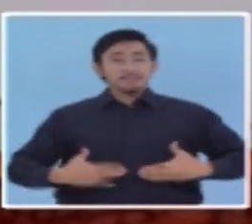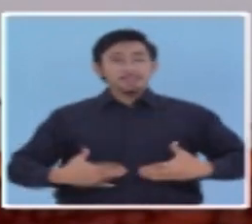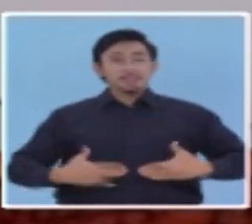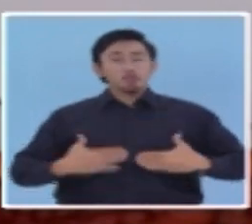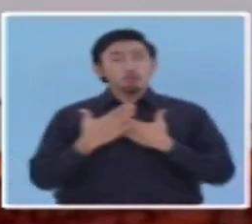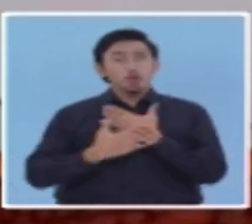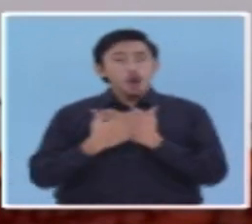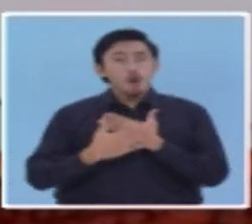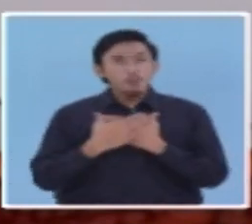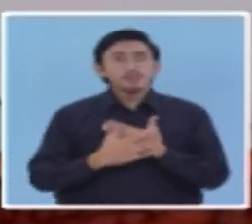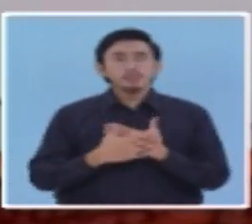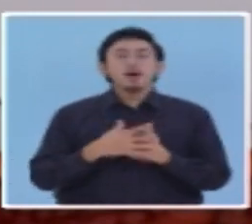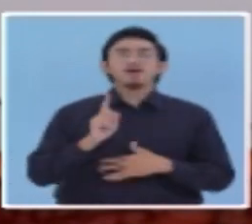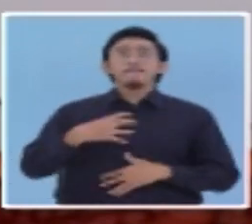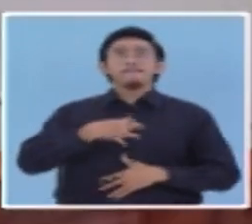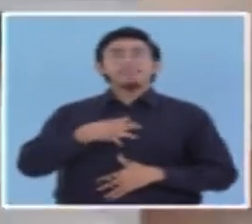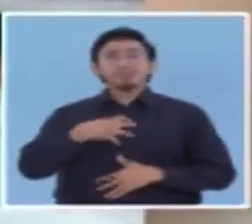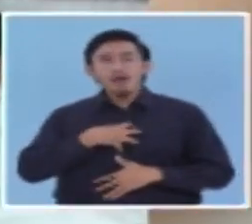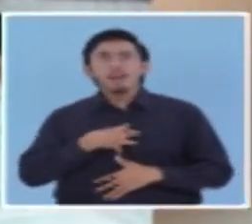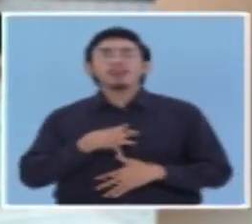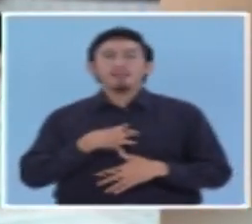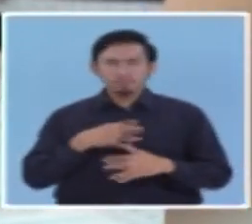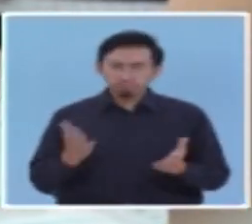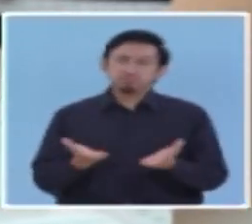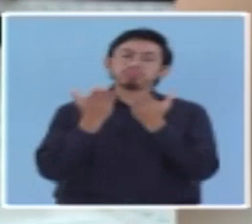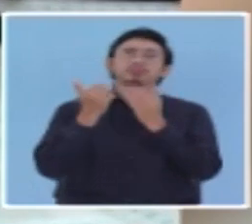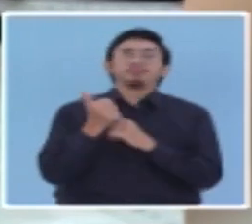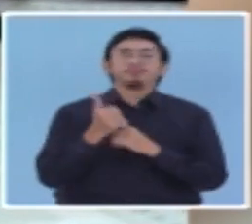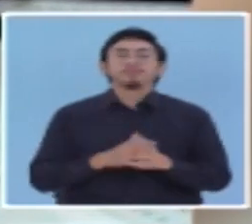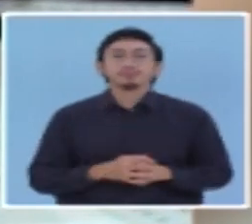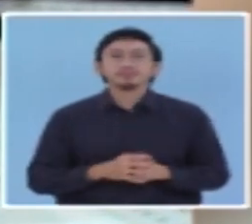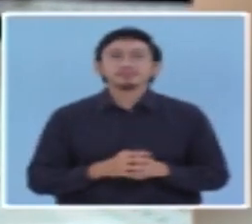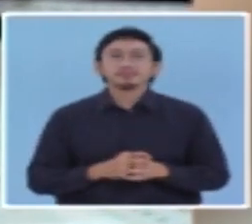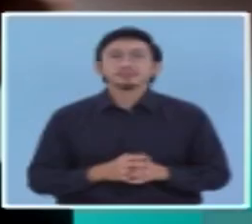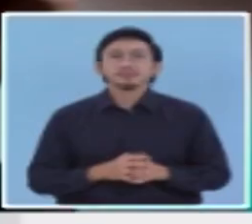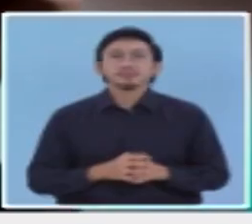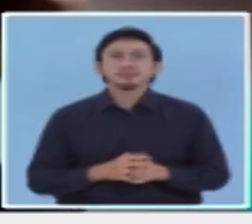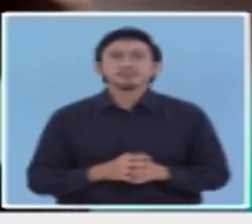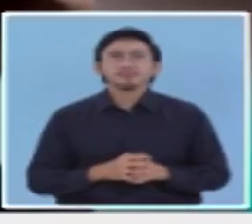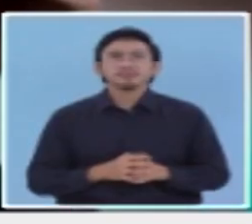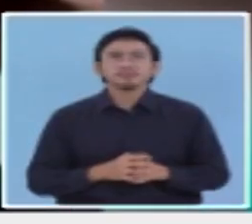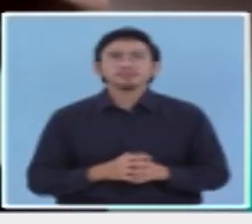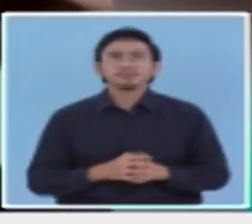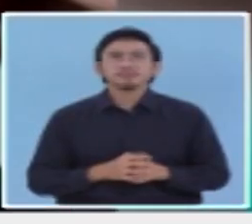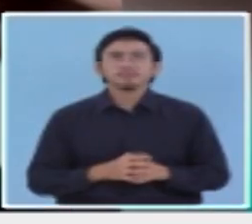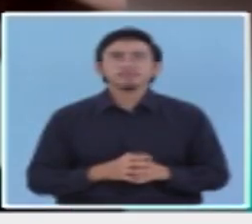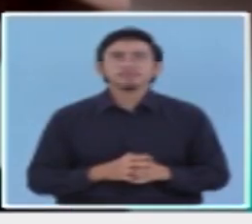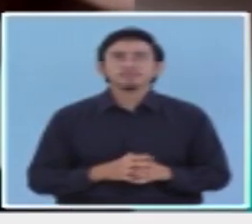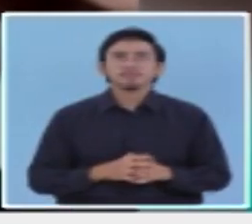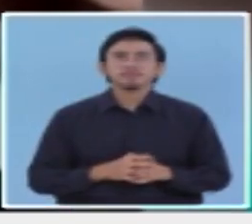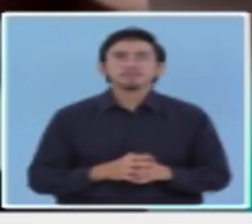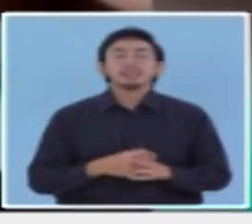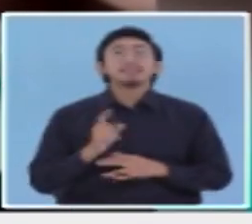juga dibantu untuk kayak menyembuhkannya gitu. Kan kita kan posisi di ruang isolasi